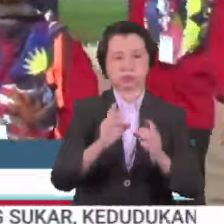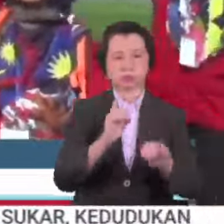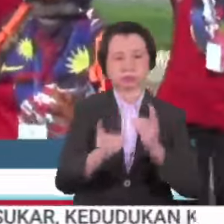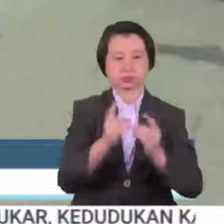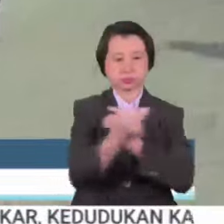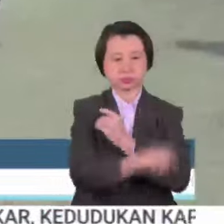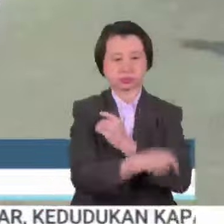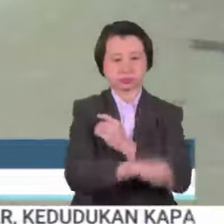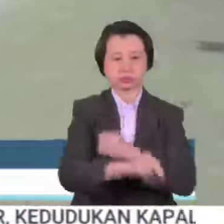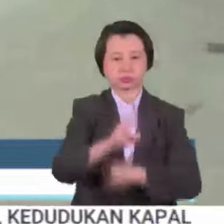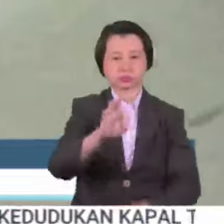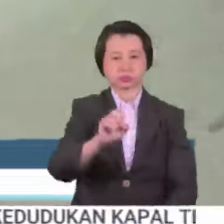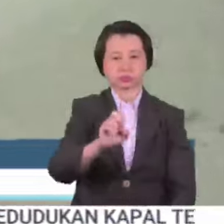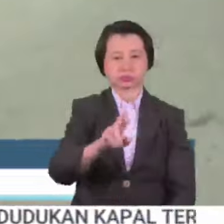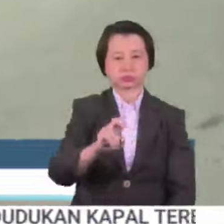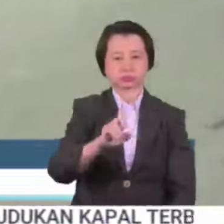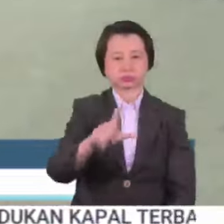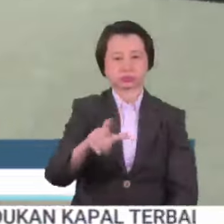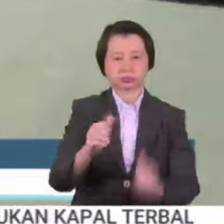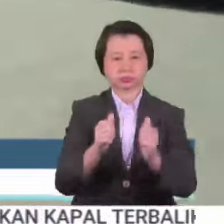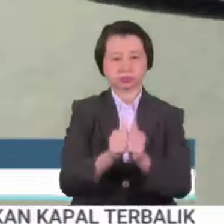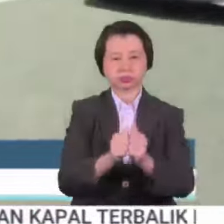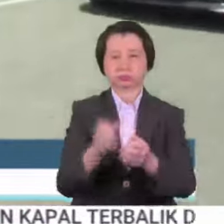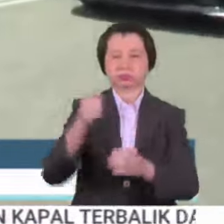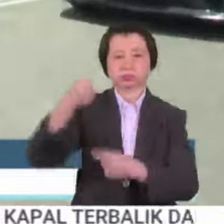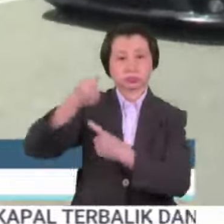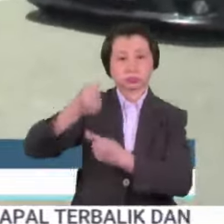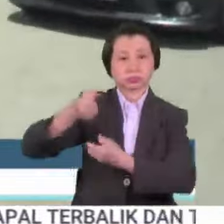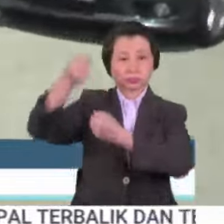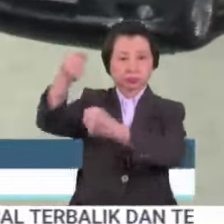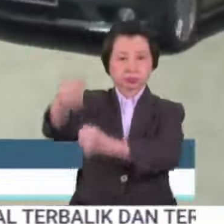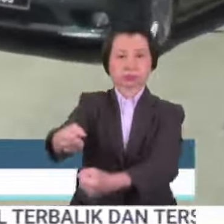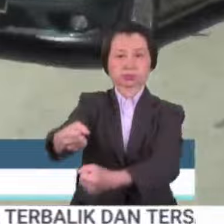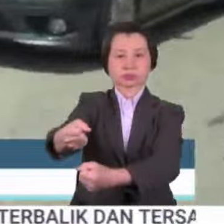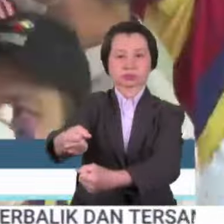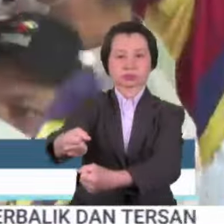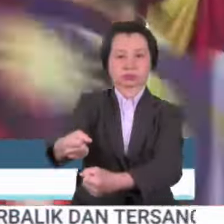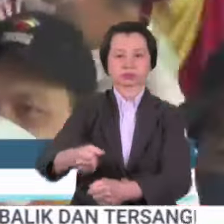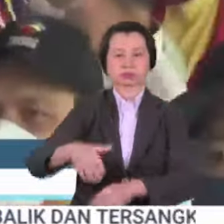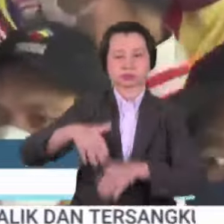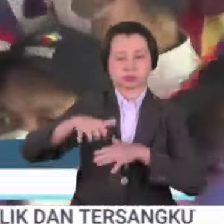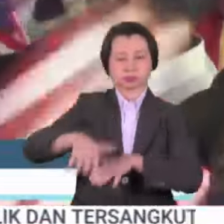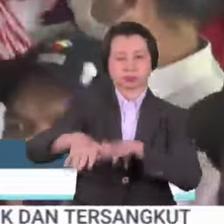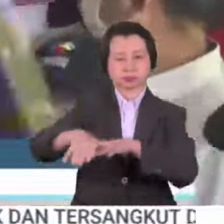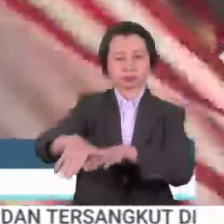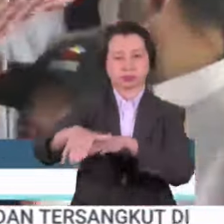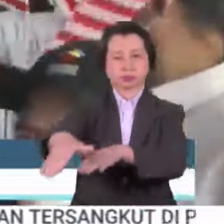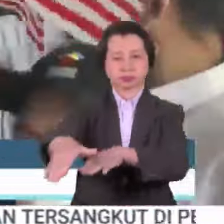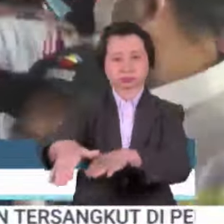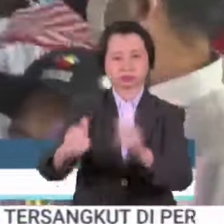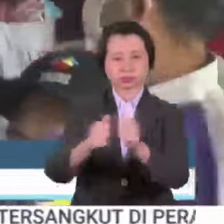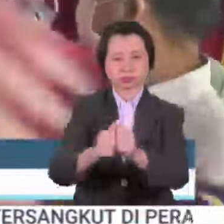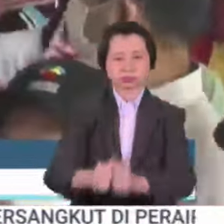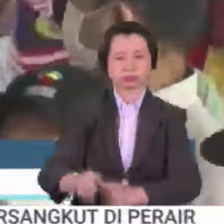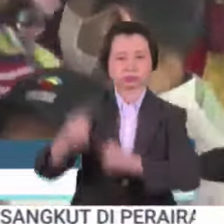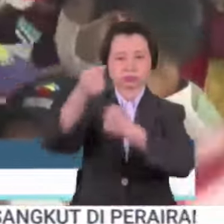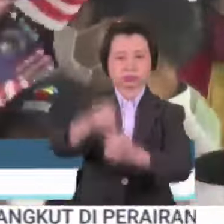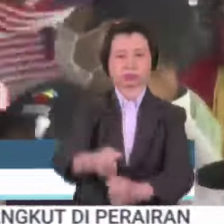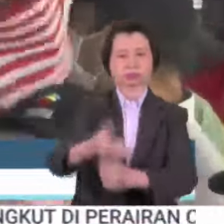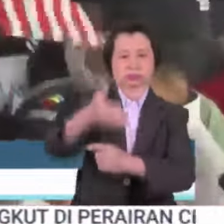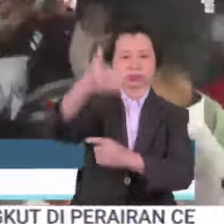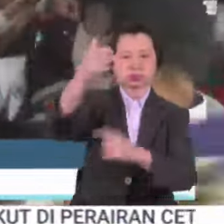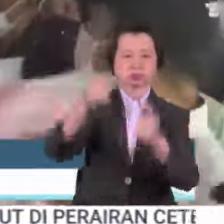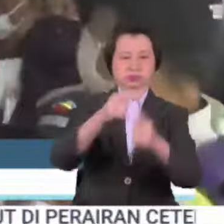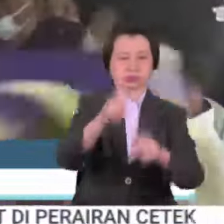Digital Negeri Fairul Nizam Roslan dengan penyerahan bendera Jalur Gemilang. Konvoi kemudian diteruskan dengan mengedarkan jalur